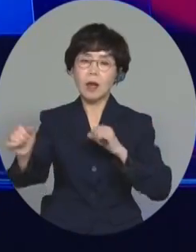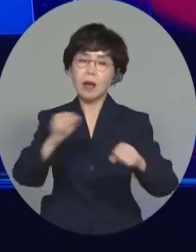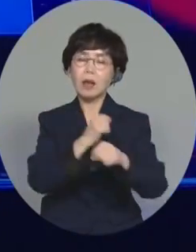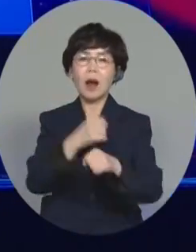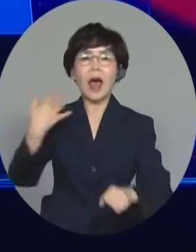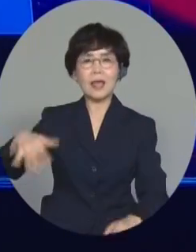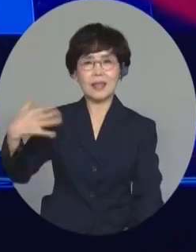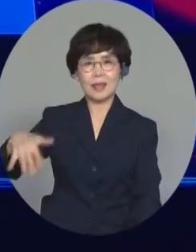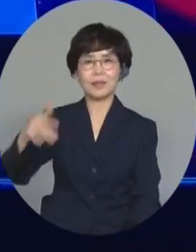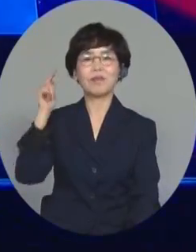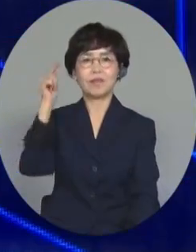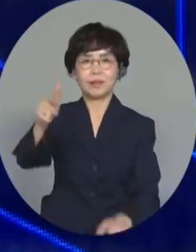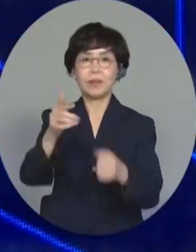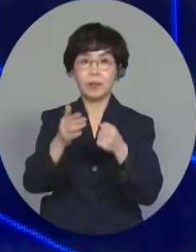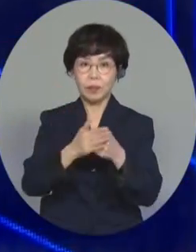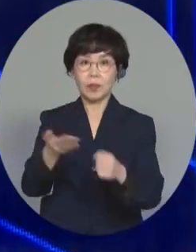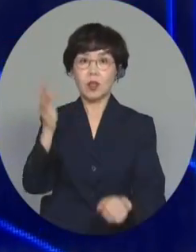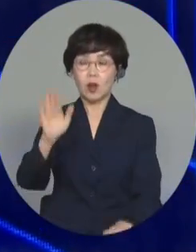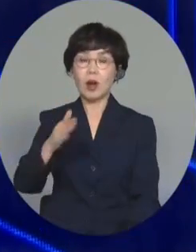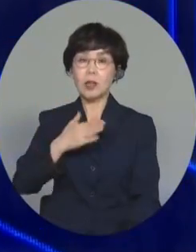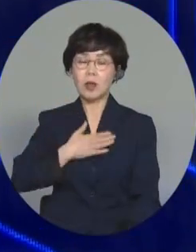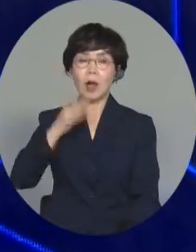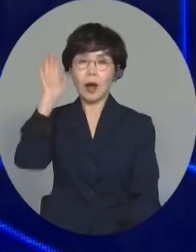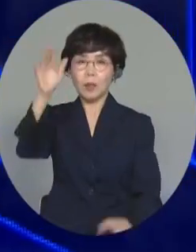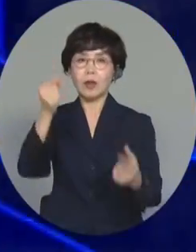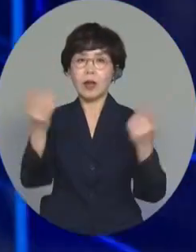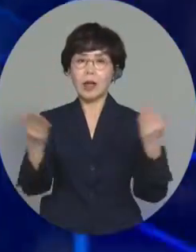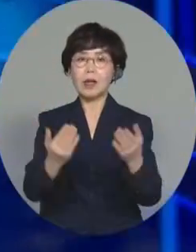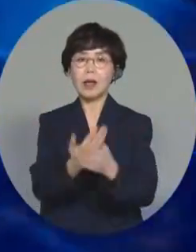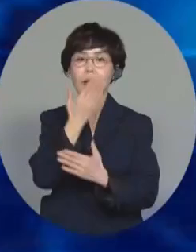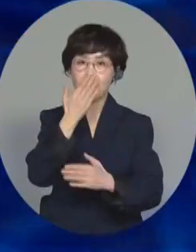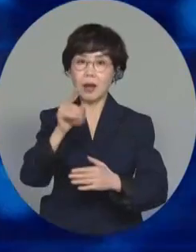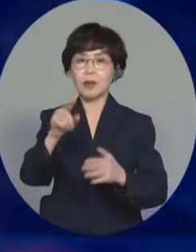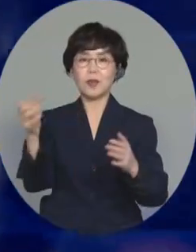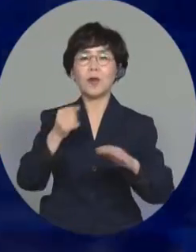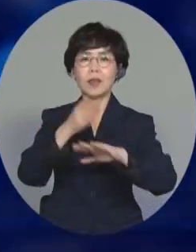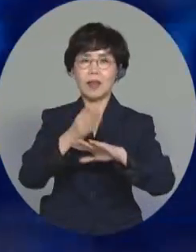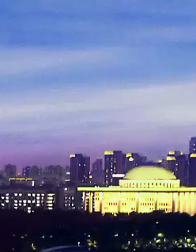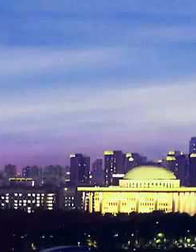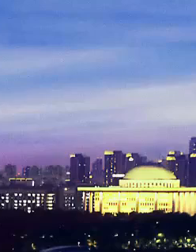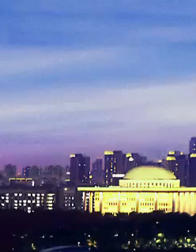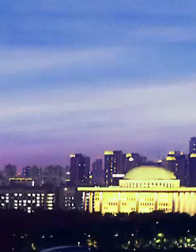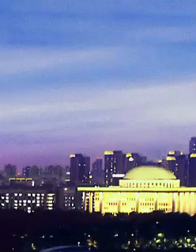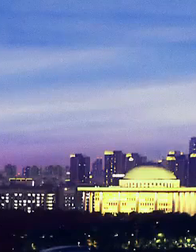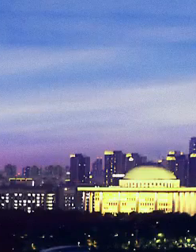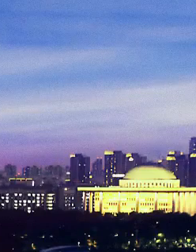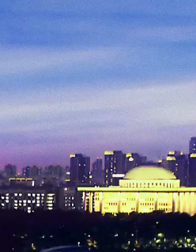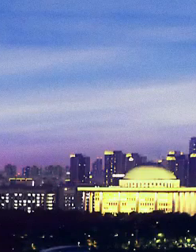길이 멀기 때문입니다. 하지만 저는 그것이 미래라고 생각합니다. 이상으로 마치겠습니다. 감사합니다.